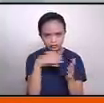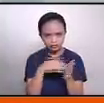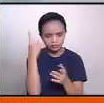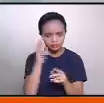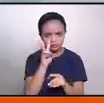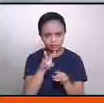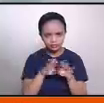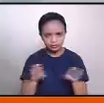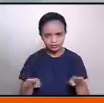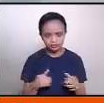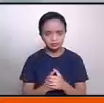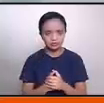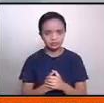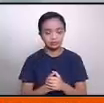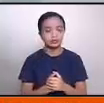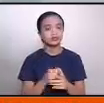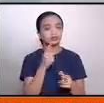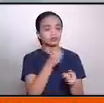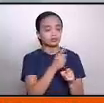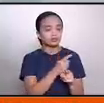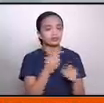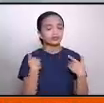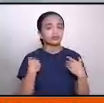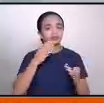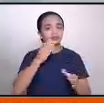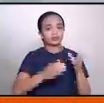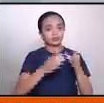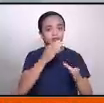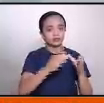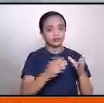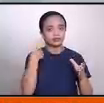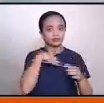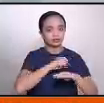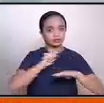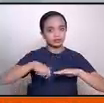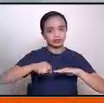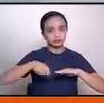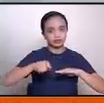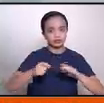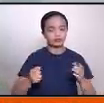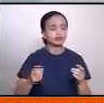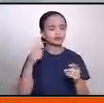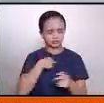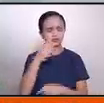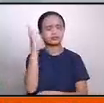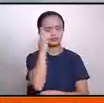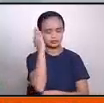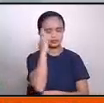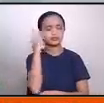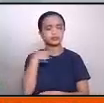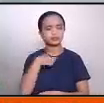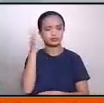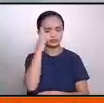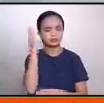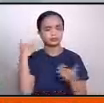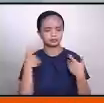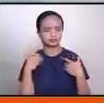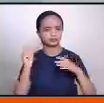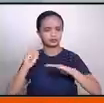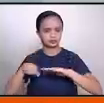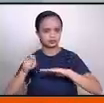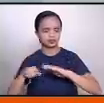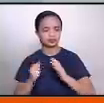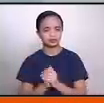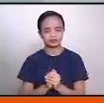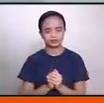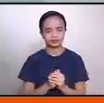dalawang bata? Kasi po, nasa court na po yun. Doon na po namin i-settle yung... I know, sir. Nasa court, sir. Sige.